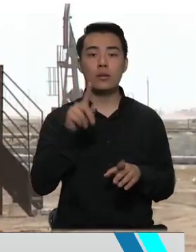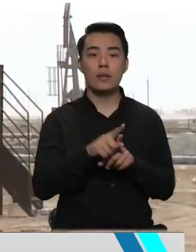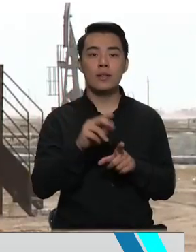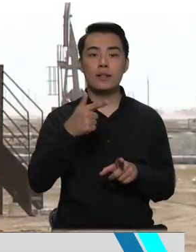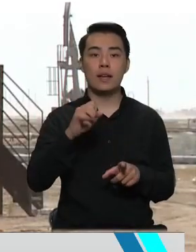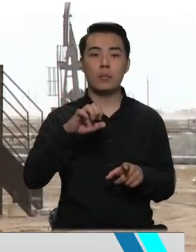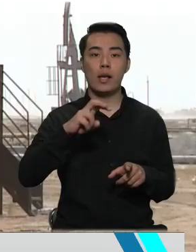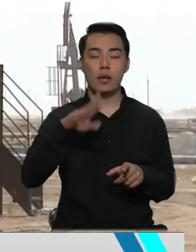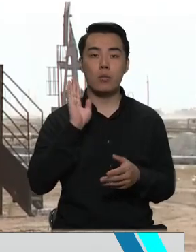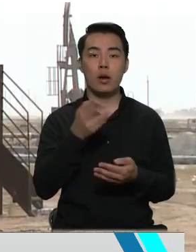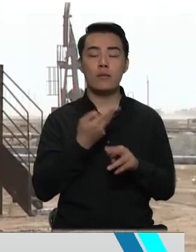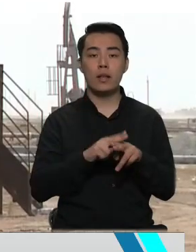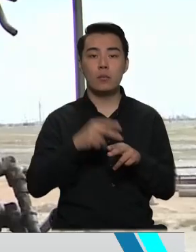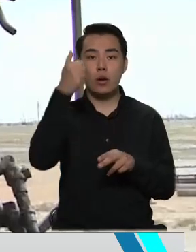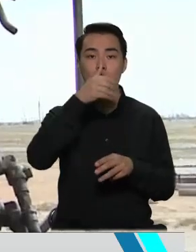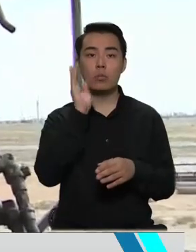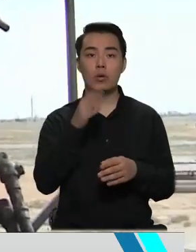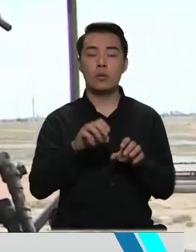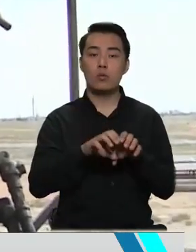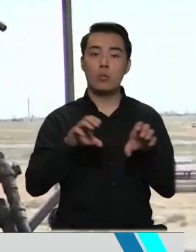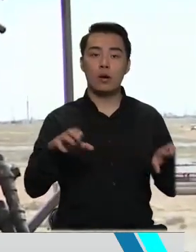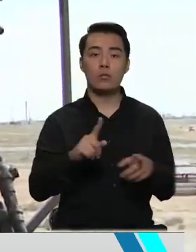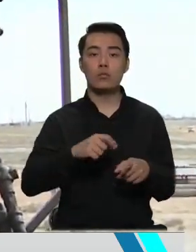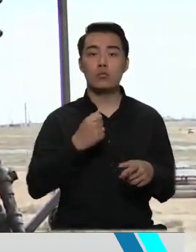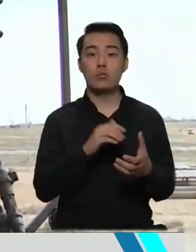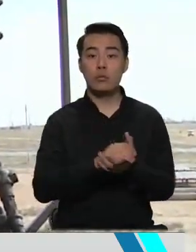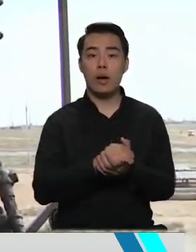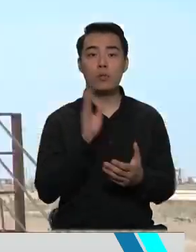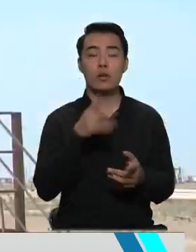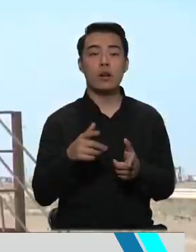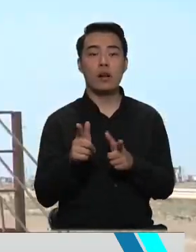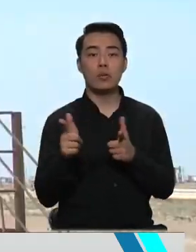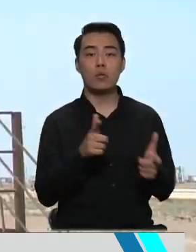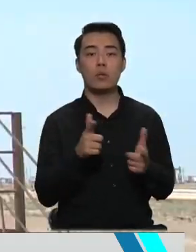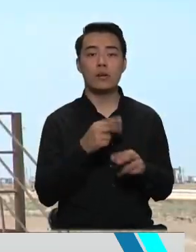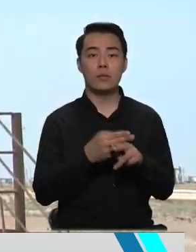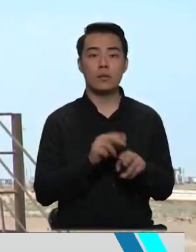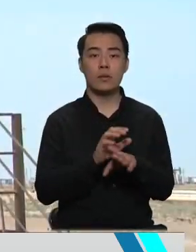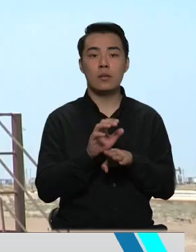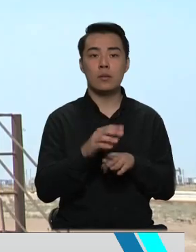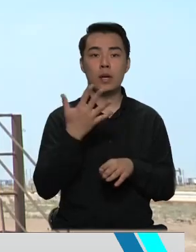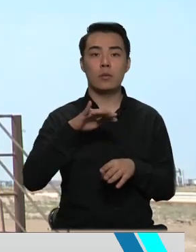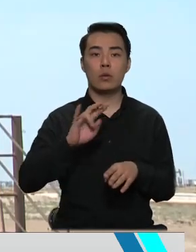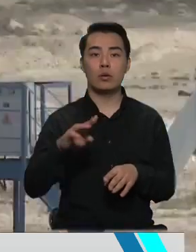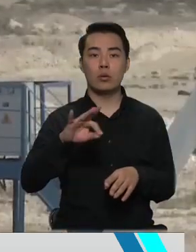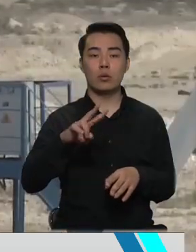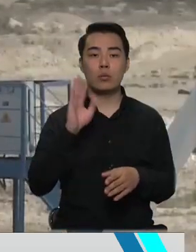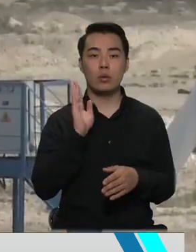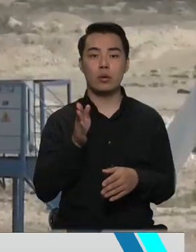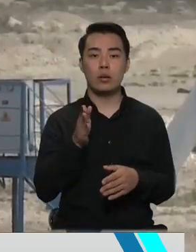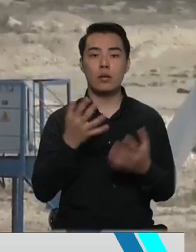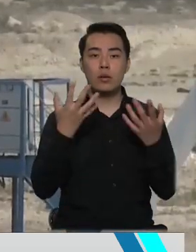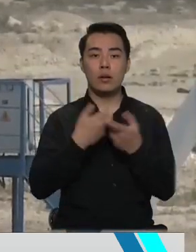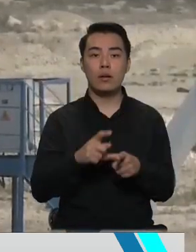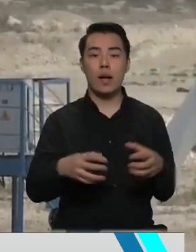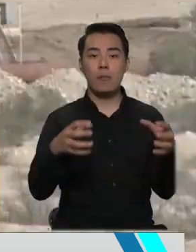в Германию в этом году через трубопровод Дружба готовы дополнительно транспортировать 5 миллионов тонн подвели